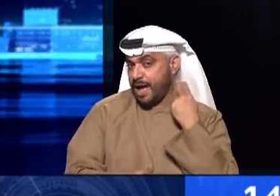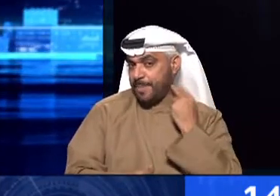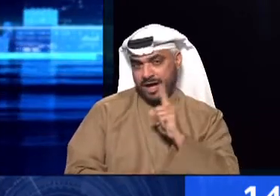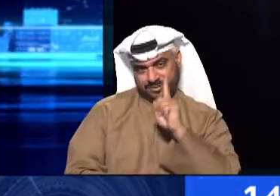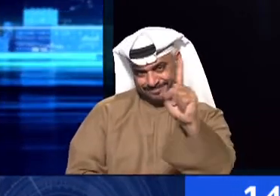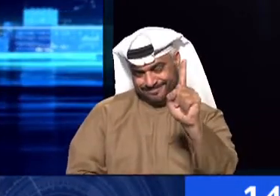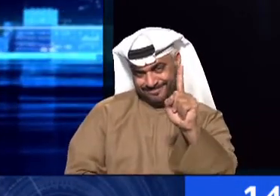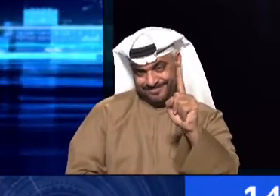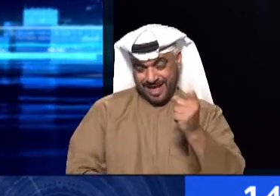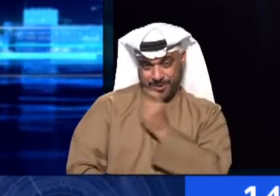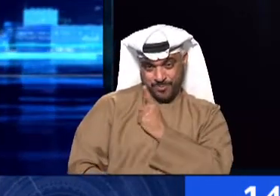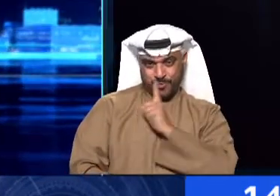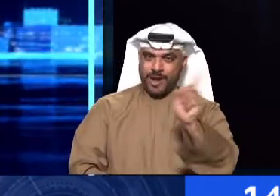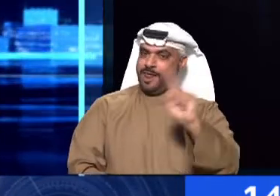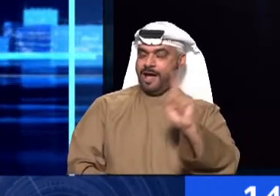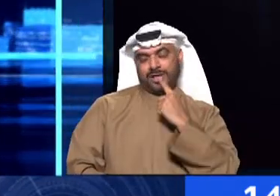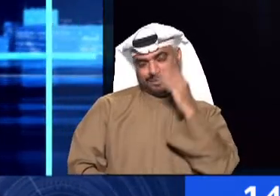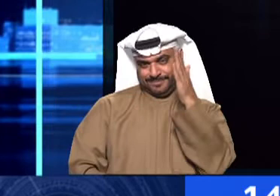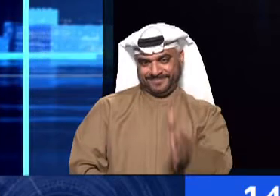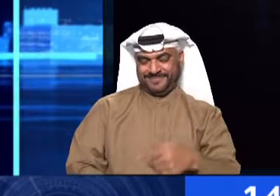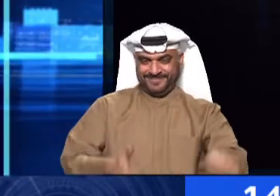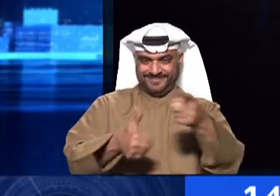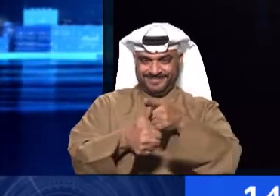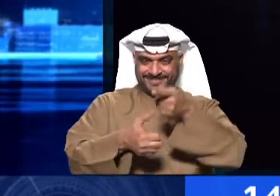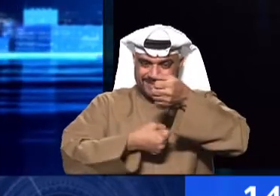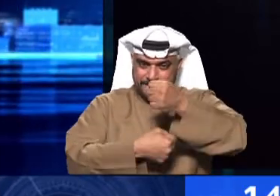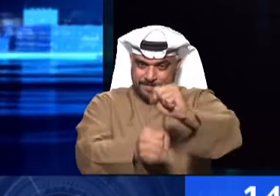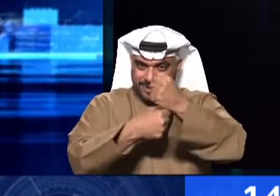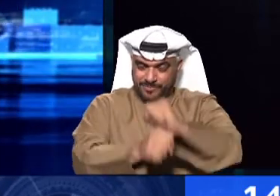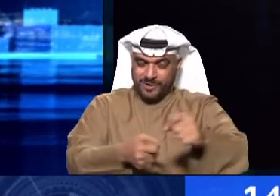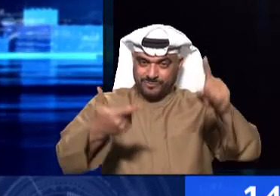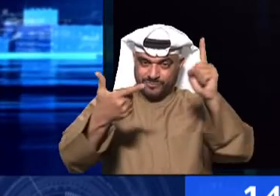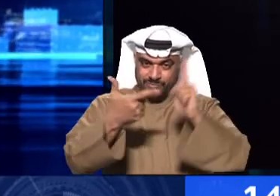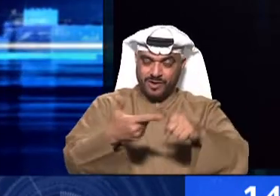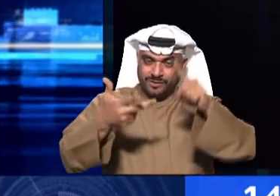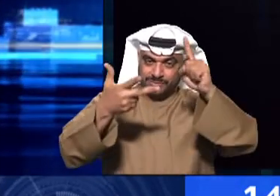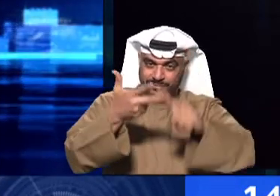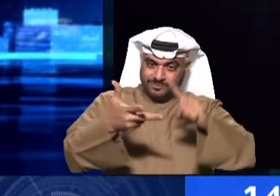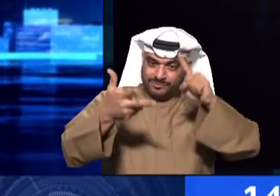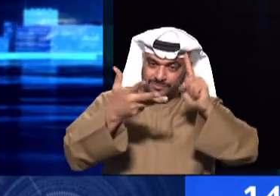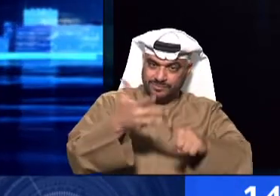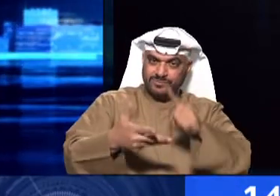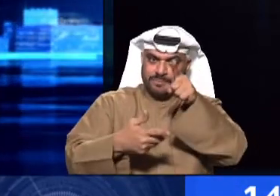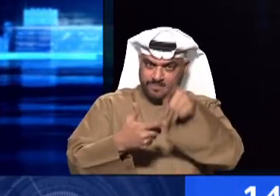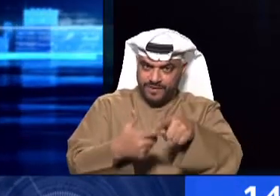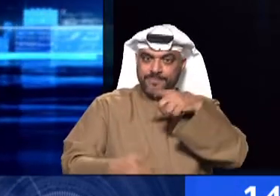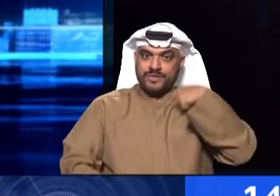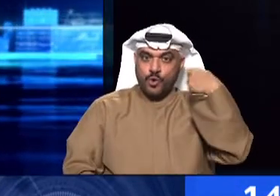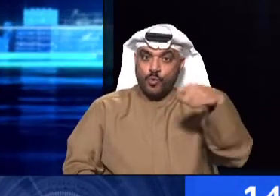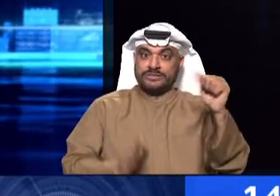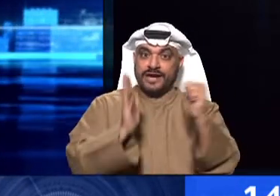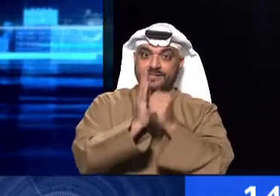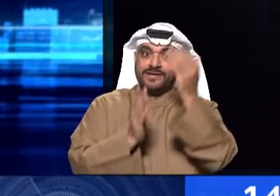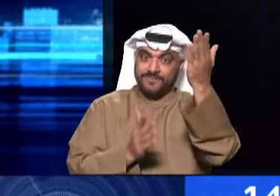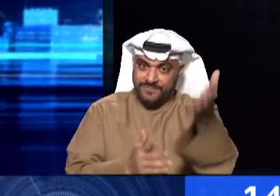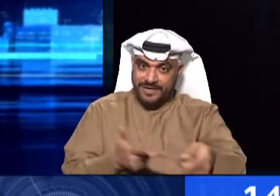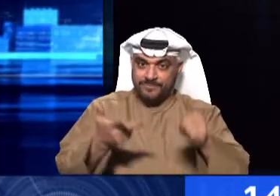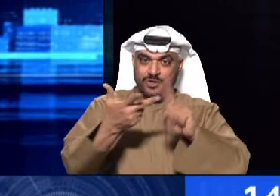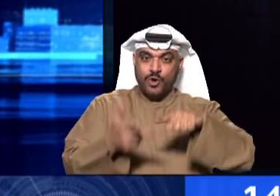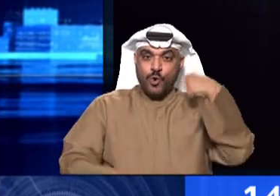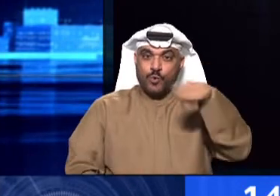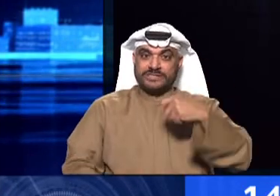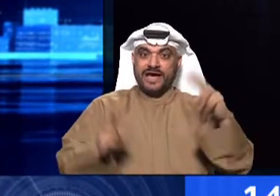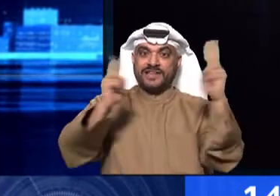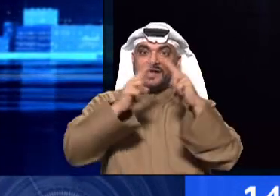اكون ايضا منصف، هناك جهود كبيره قاعد تقوم فيها مؤسسات الرعايه السكنيه ووزاره